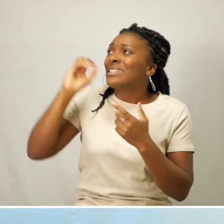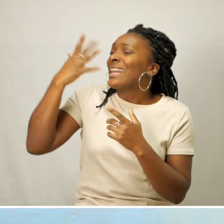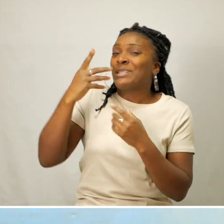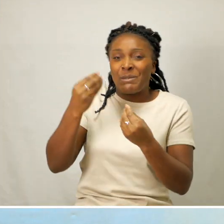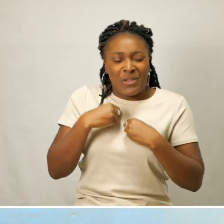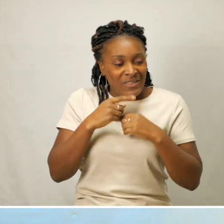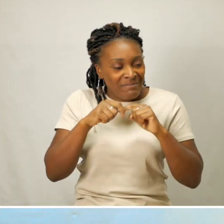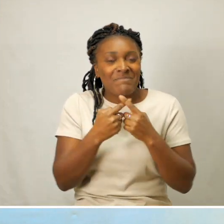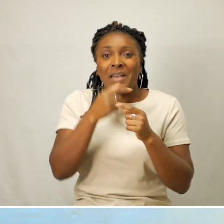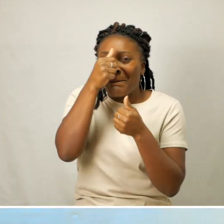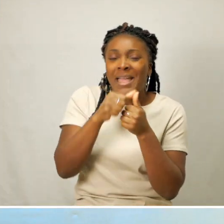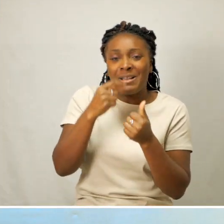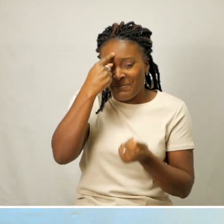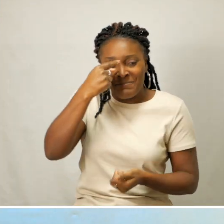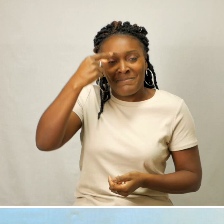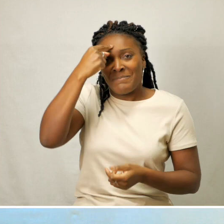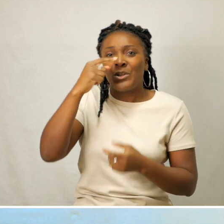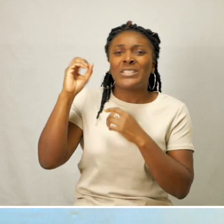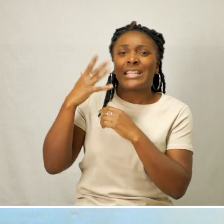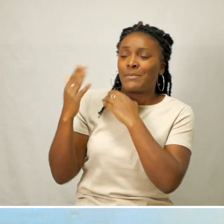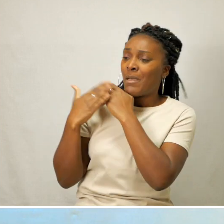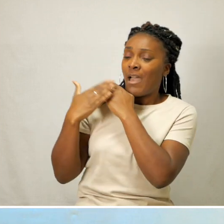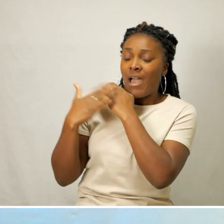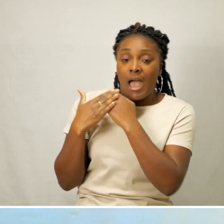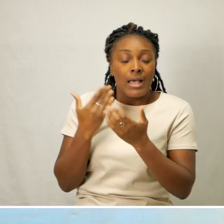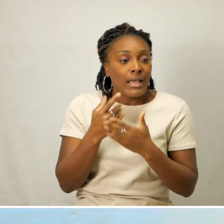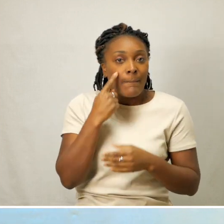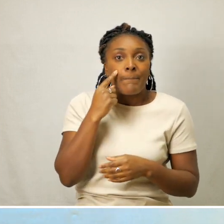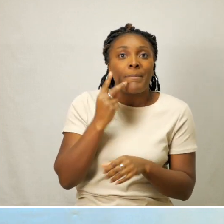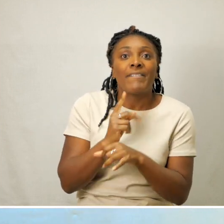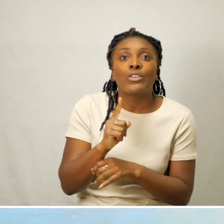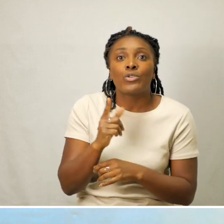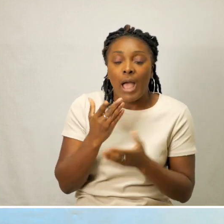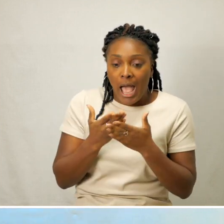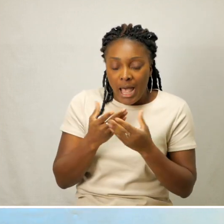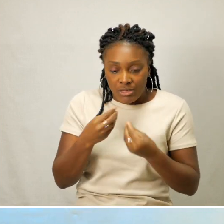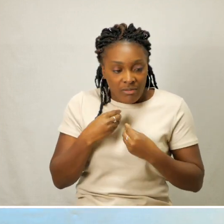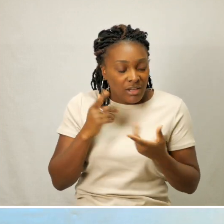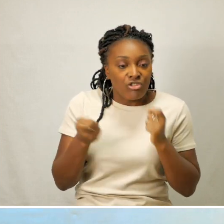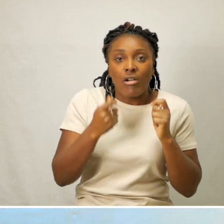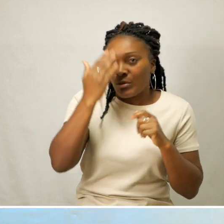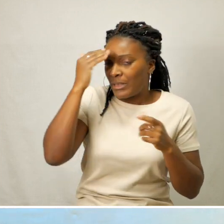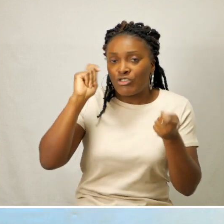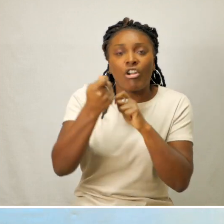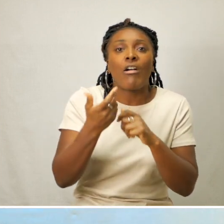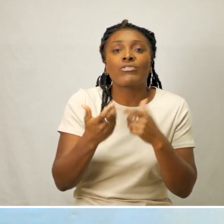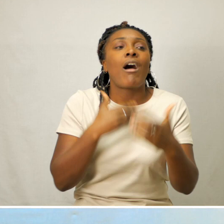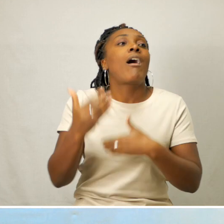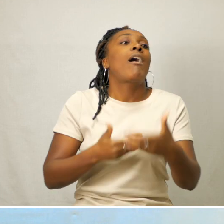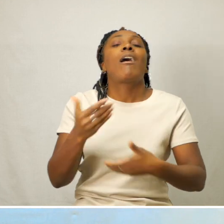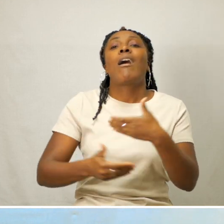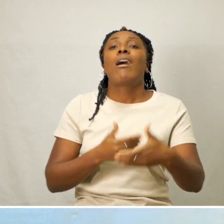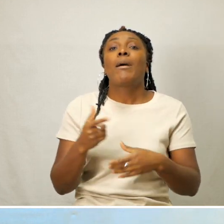regarde ce que tu n'as pas vu. Je vais t'enseigner encore ça. Et tu vas saisir ça et ça va changer ta mentalité. Quand tu lis